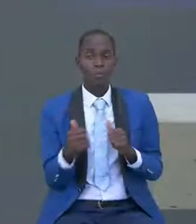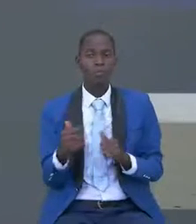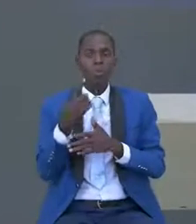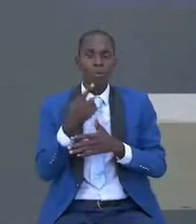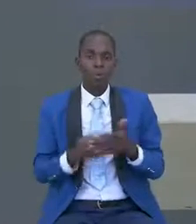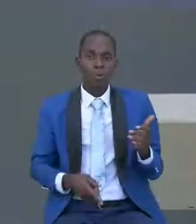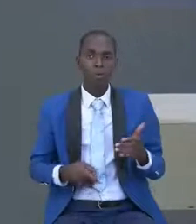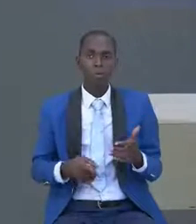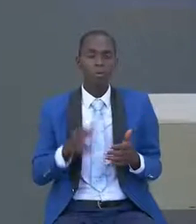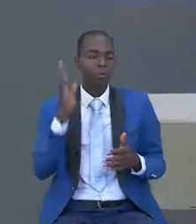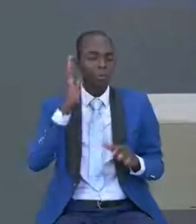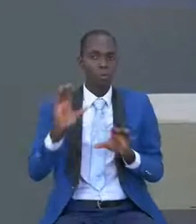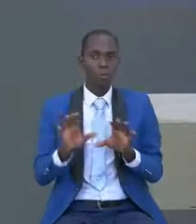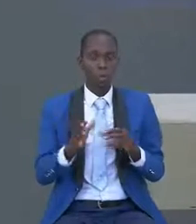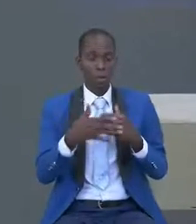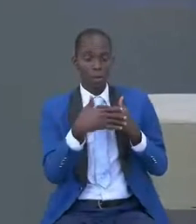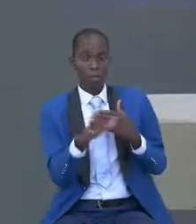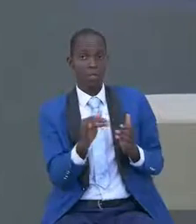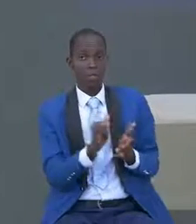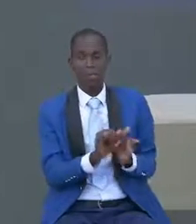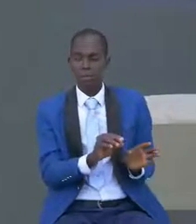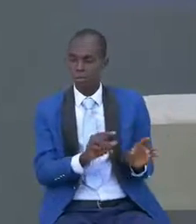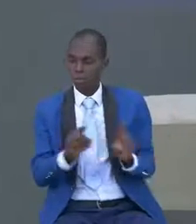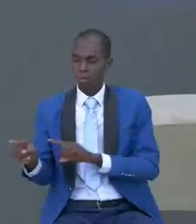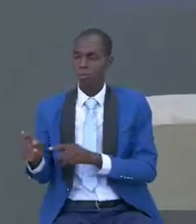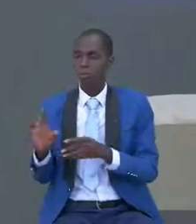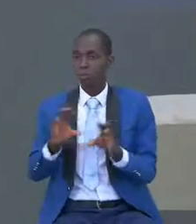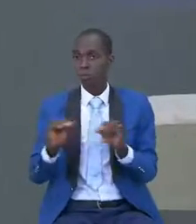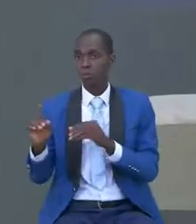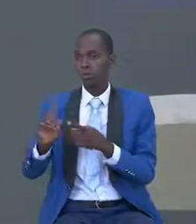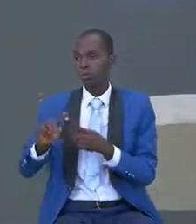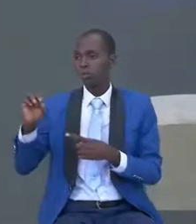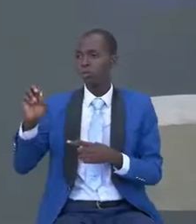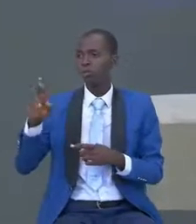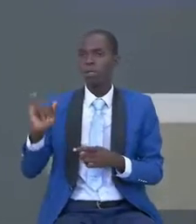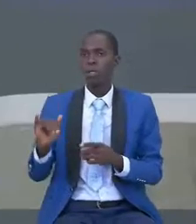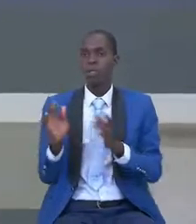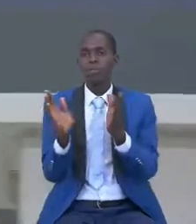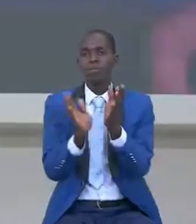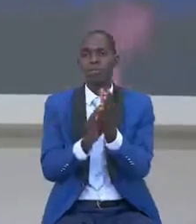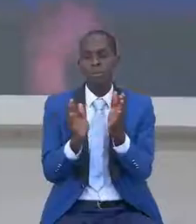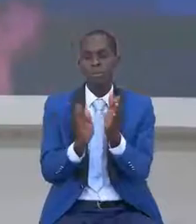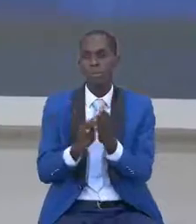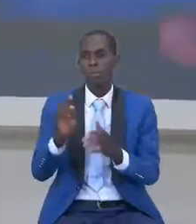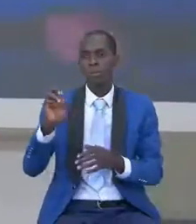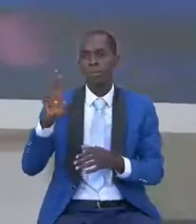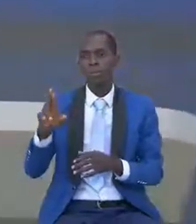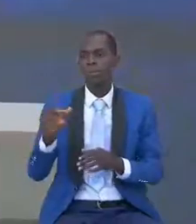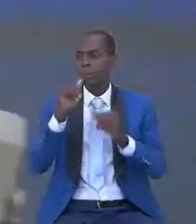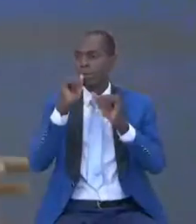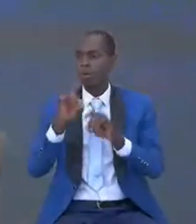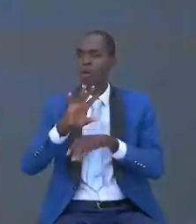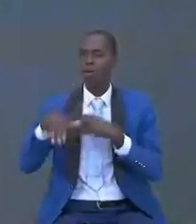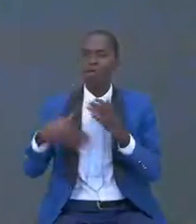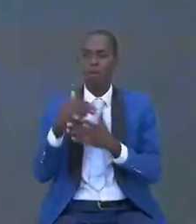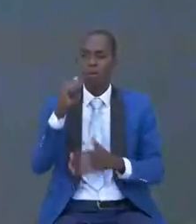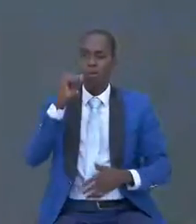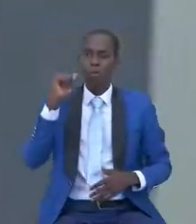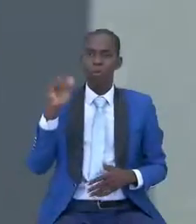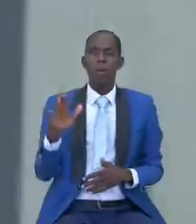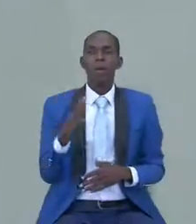est venu à Marie. Oh, salut, bénie de toutes les femmes. Et il a déclaré